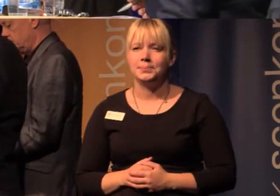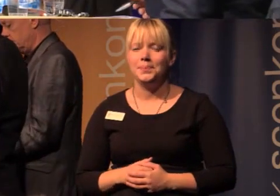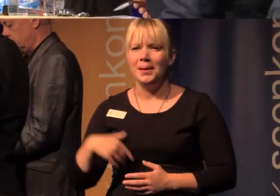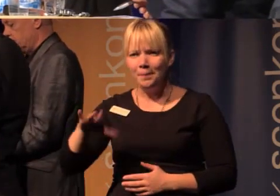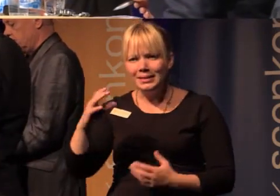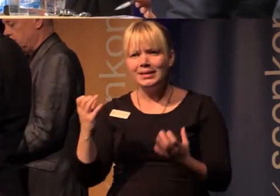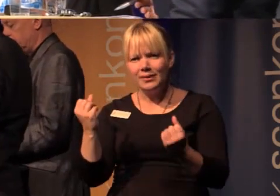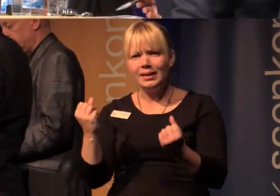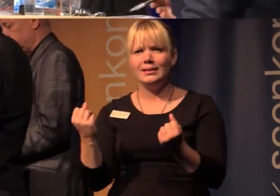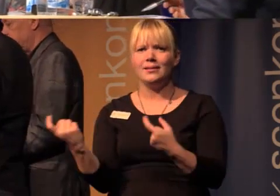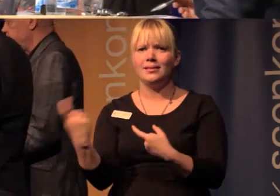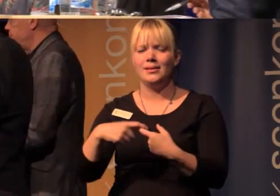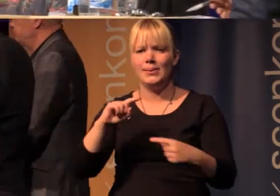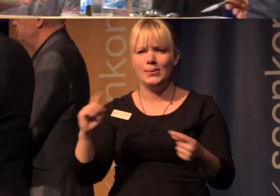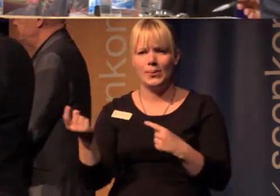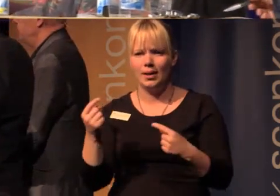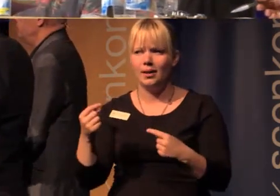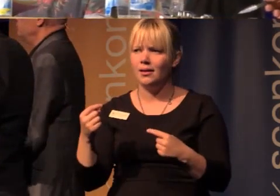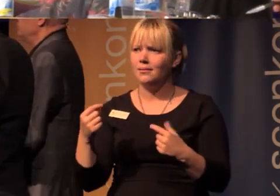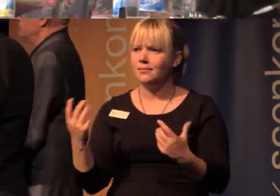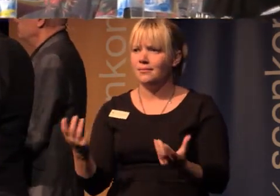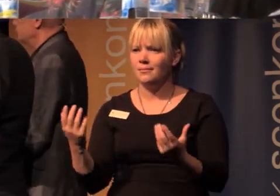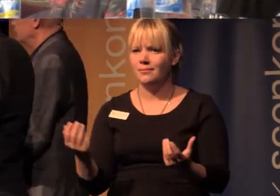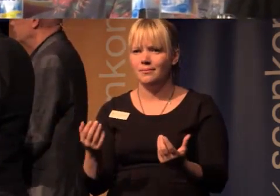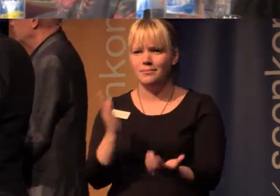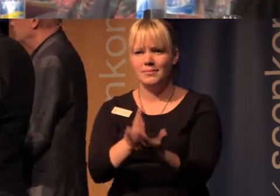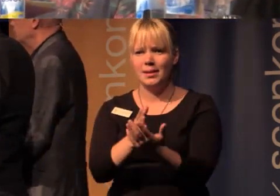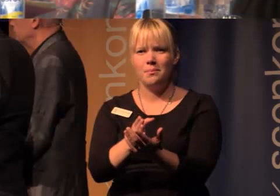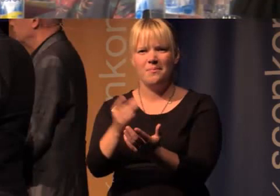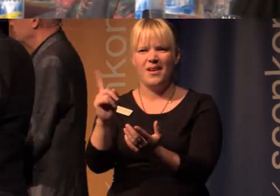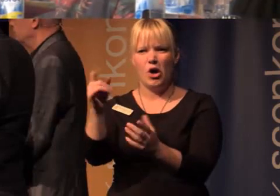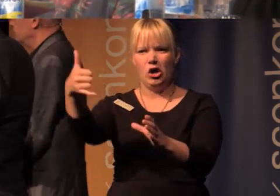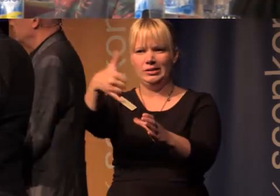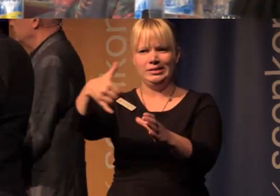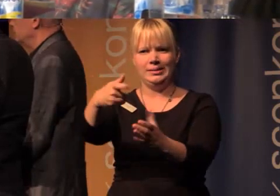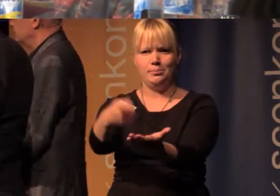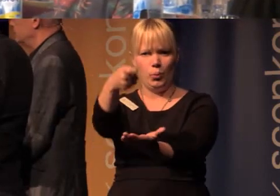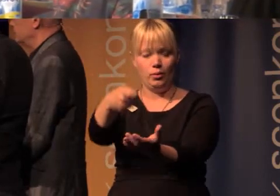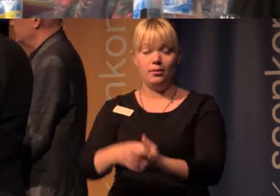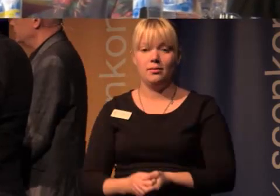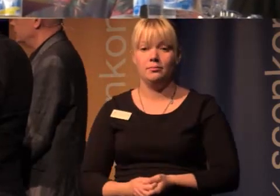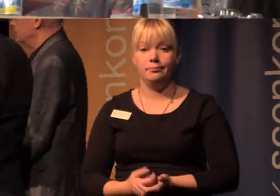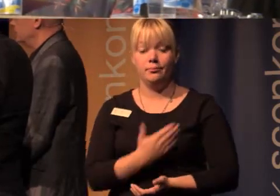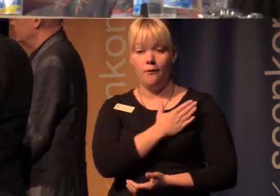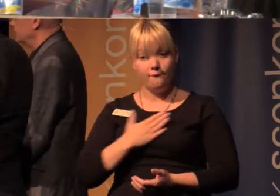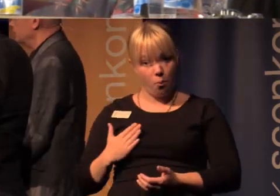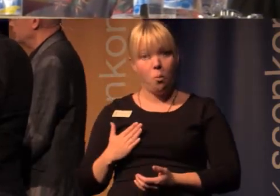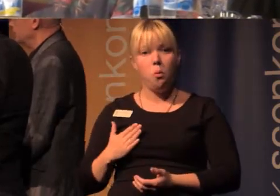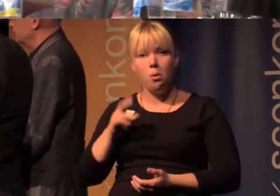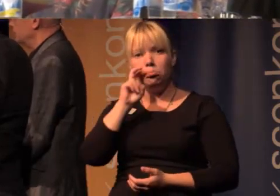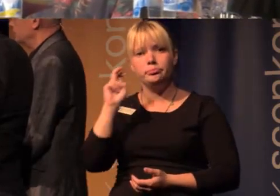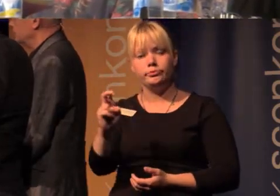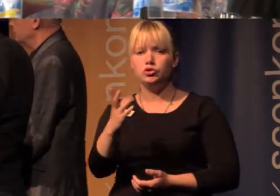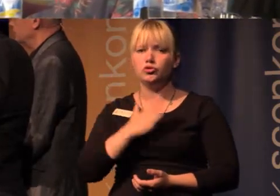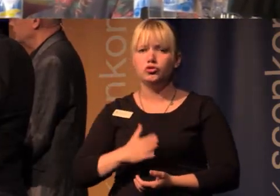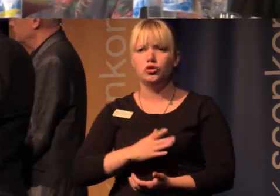nog att diskutera vart de här besluten ska fattas. Och då i så fall, och mitt perspektiv och vårt perspektiv, det är ju att